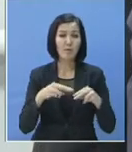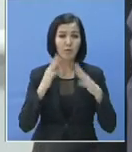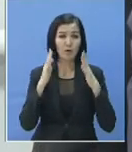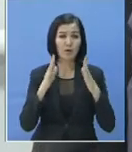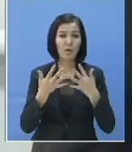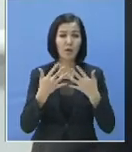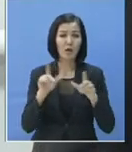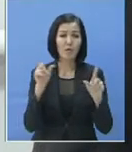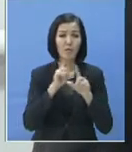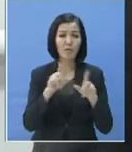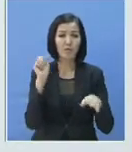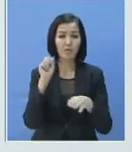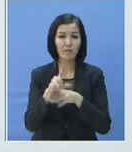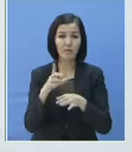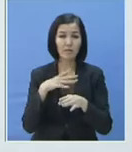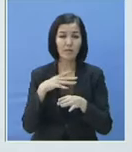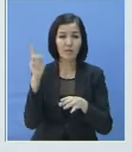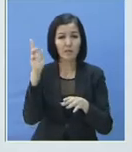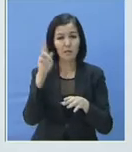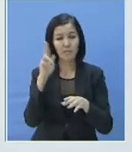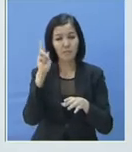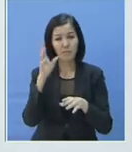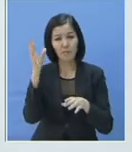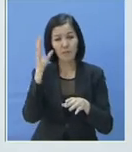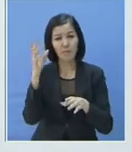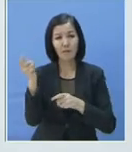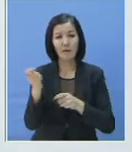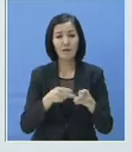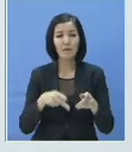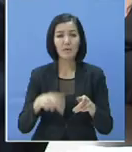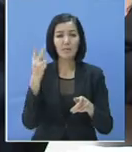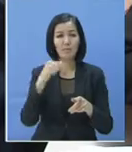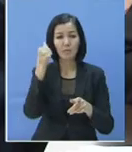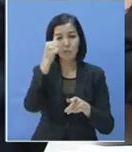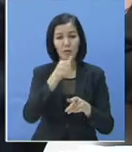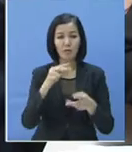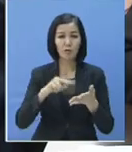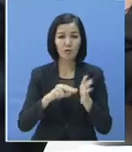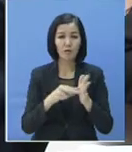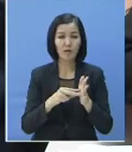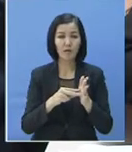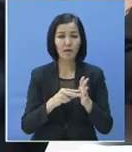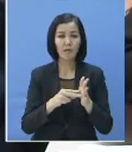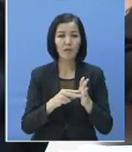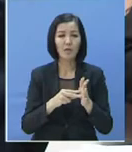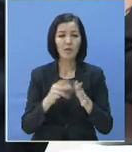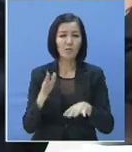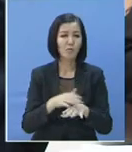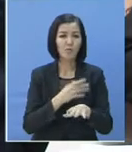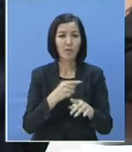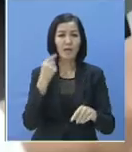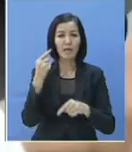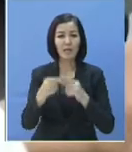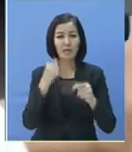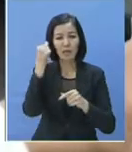мектеп салуға тапсырма берді. Білім басқармасы 2021 жылға жоспарлапты. Аймақ басшысы жұмысты көп созбай, келер